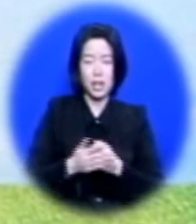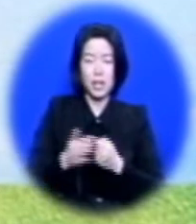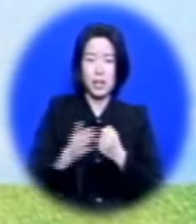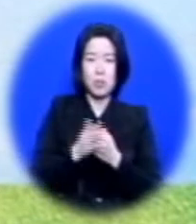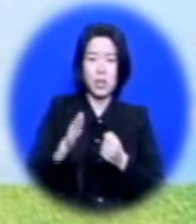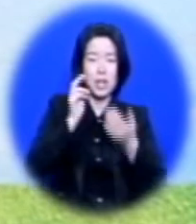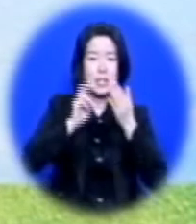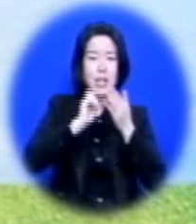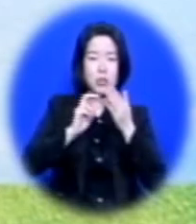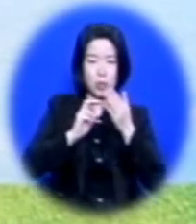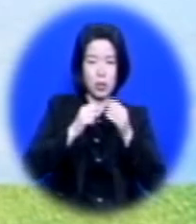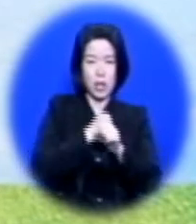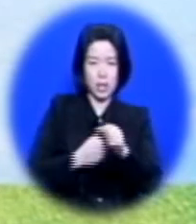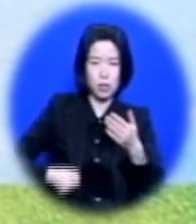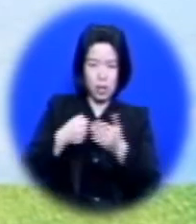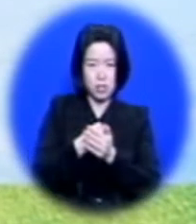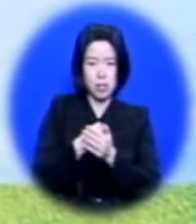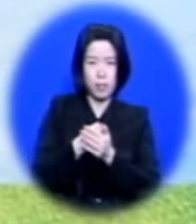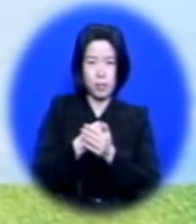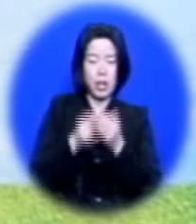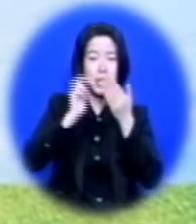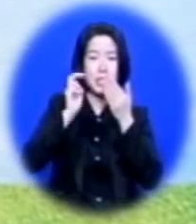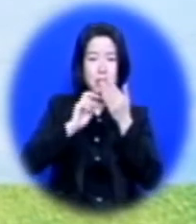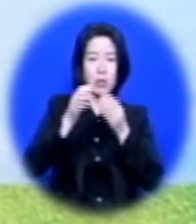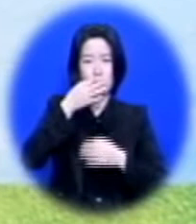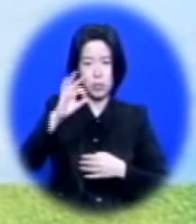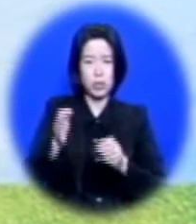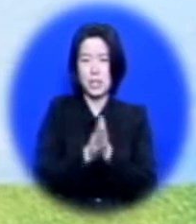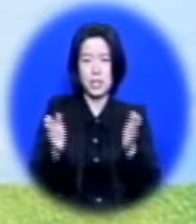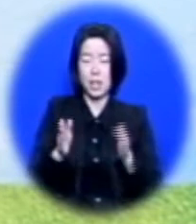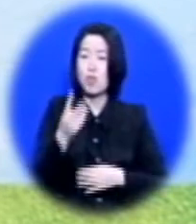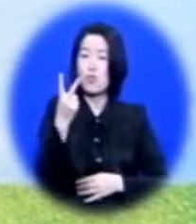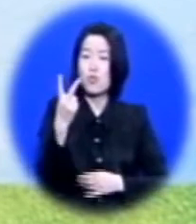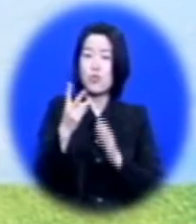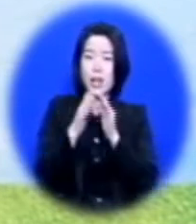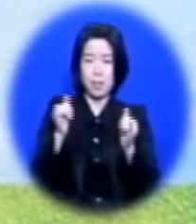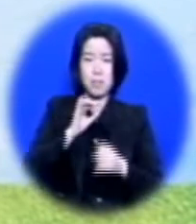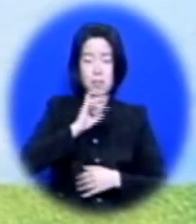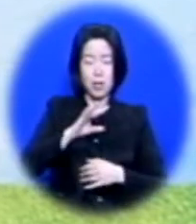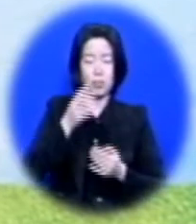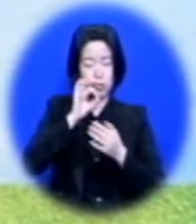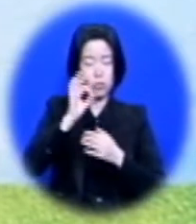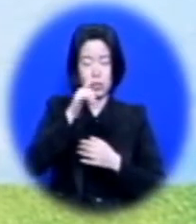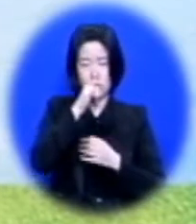그들은 찬송을 하기로 결정을 한 찬송을 부르기 시작해요 두 사람이 부르는 찾았어